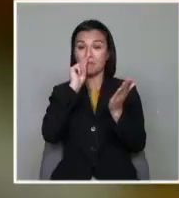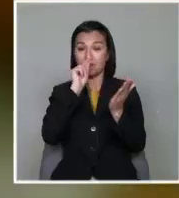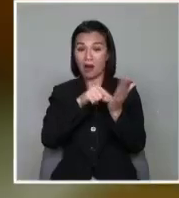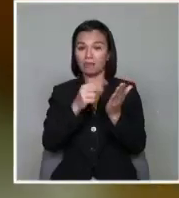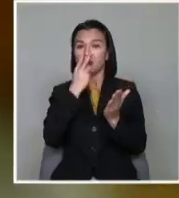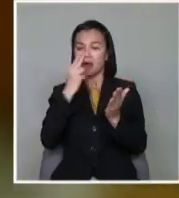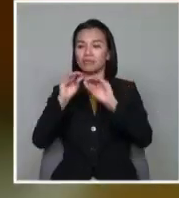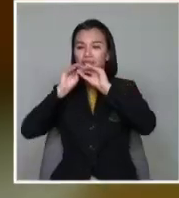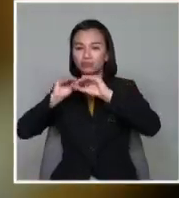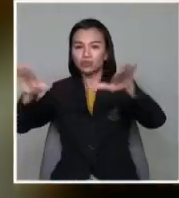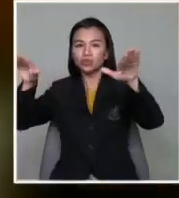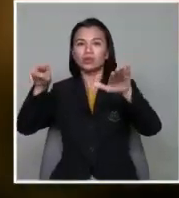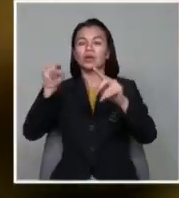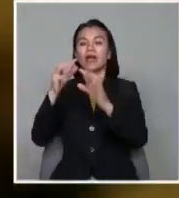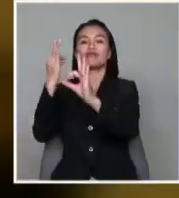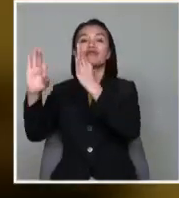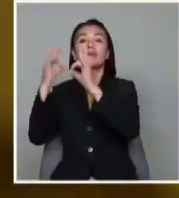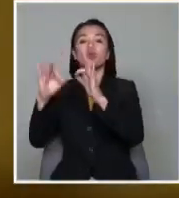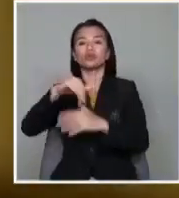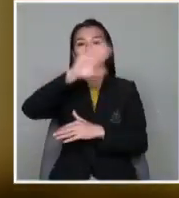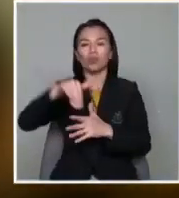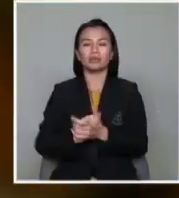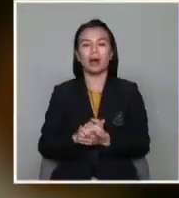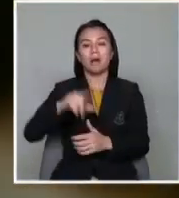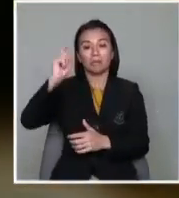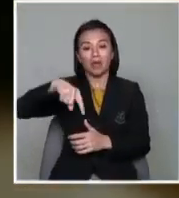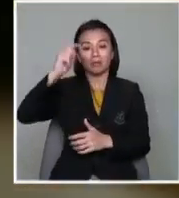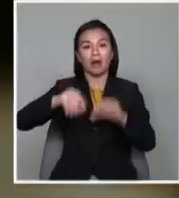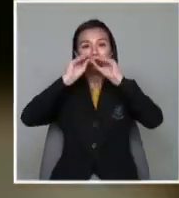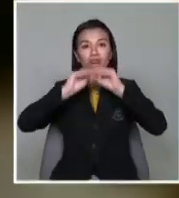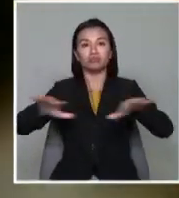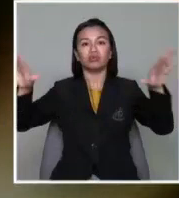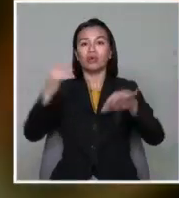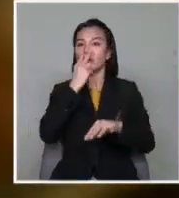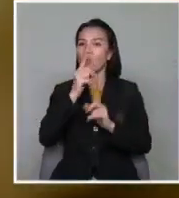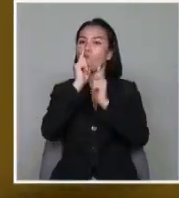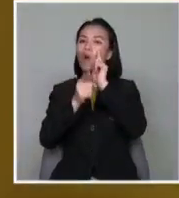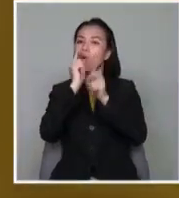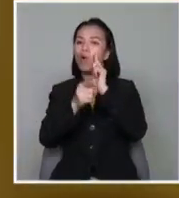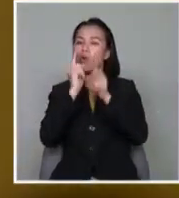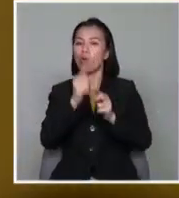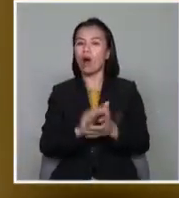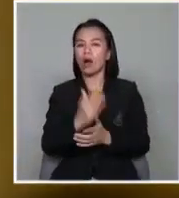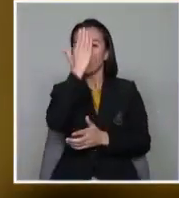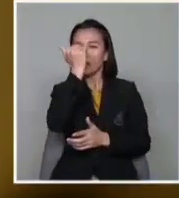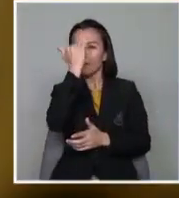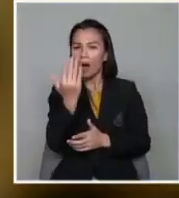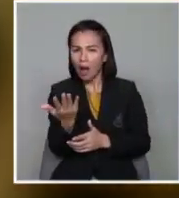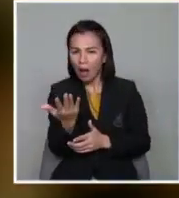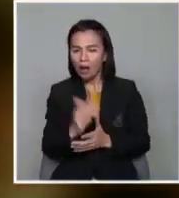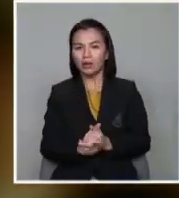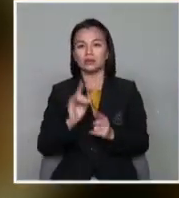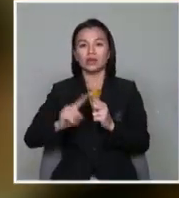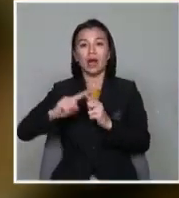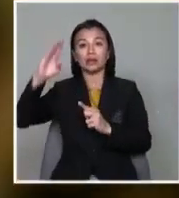หนึ่งช่องทางที่โพสต์ออกไปก็คนก็แชร์กันเยอะทัวลงเลยแหละครับวิจารณ์กันหนักเลยนะครับว่าโอ้ทำไมถึงเป็นแบบนี้ท